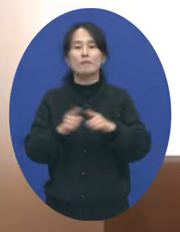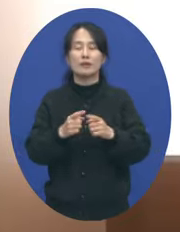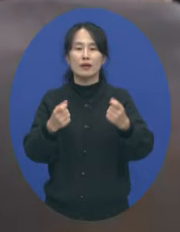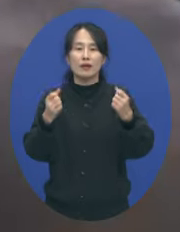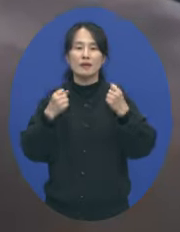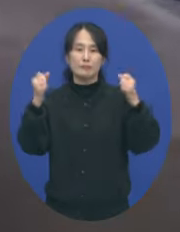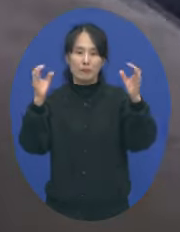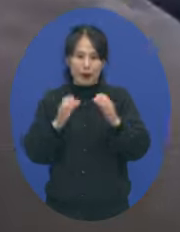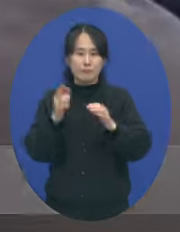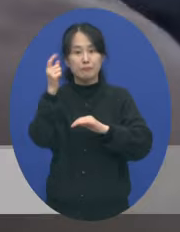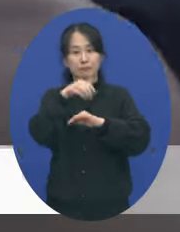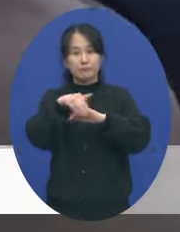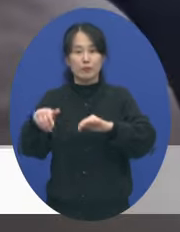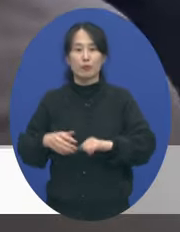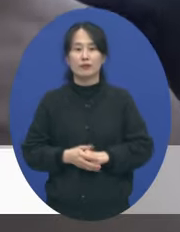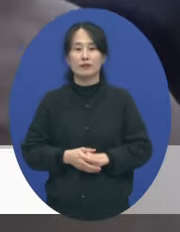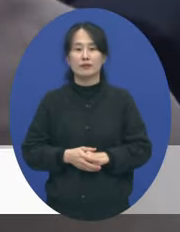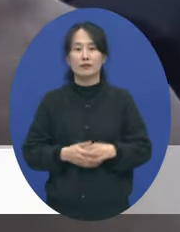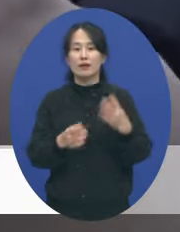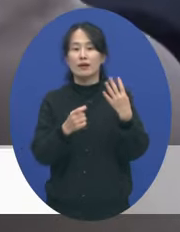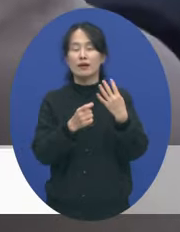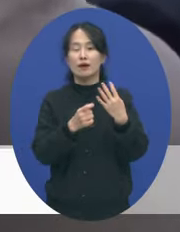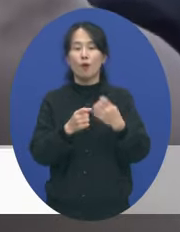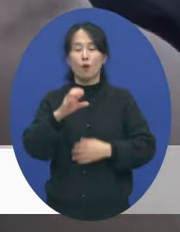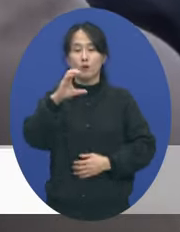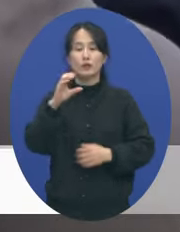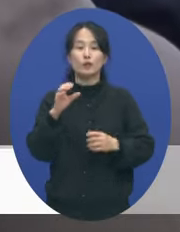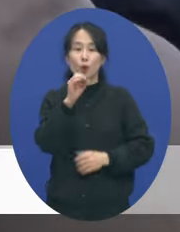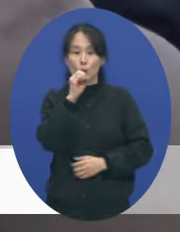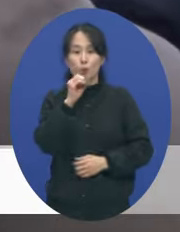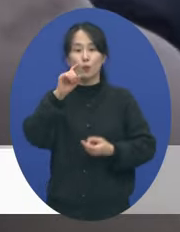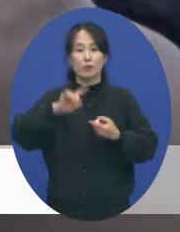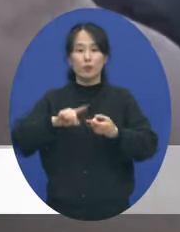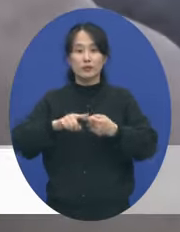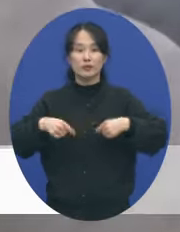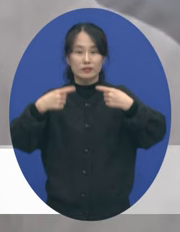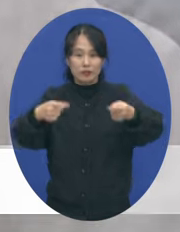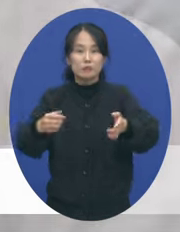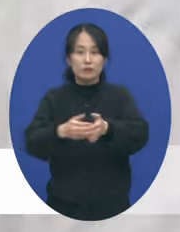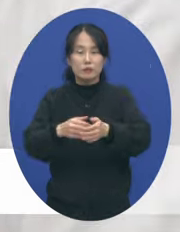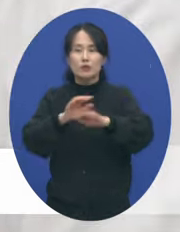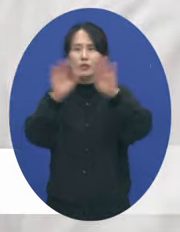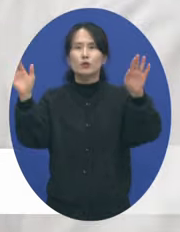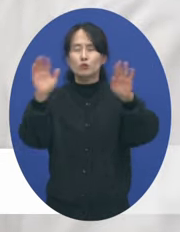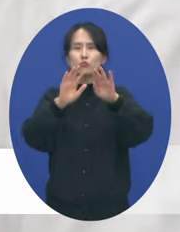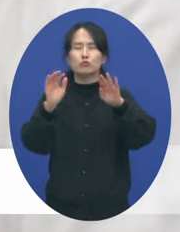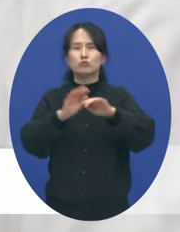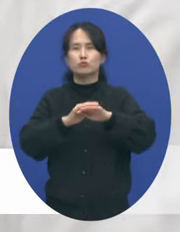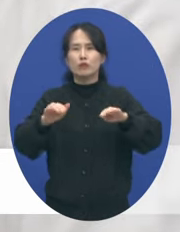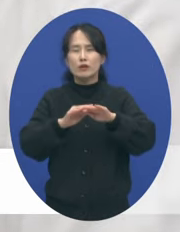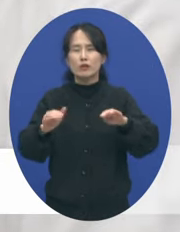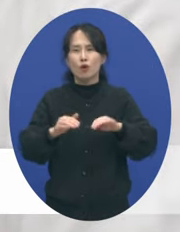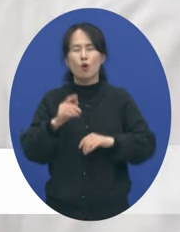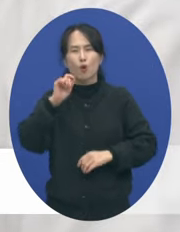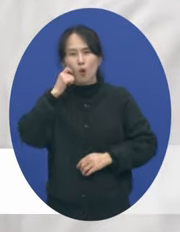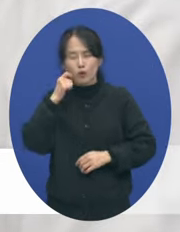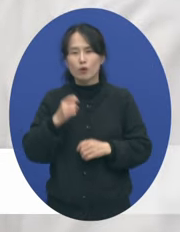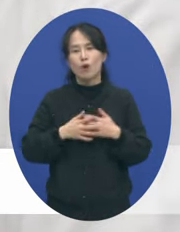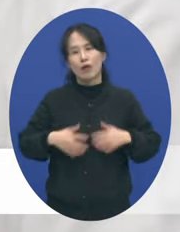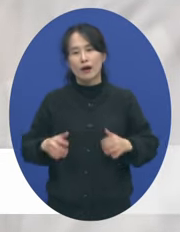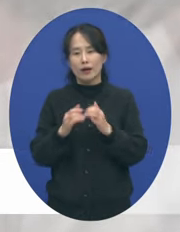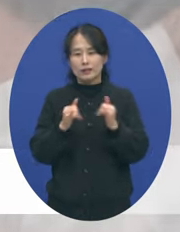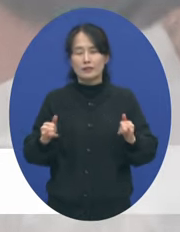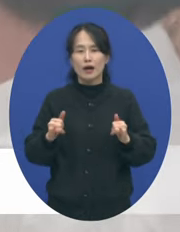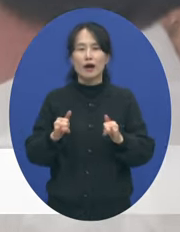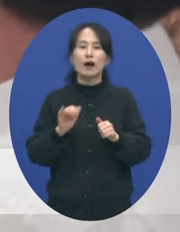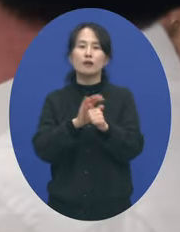보입니다. 넷제로 관련 세션에도 참석했습니다. 기후변화에 대응하지 못하는 취약계층과 중소기업, 소상공인들을 위한